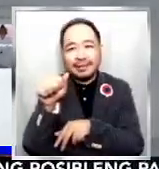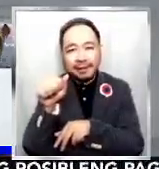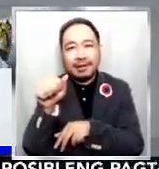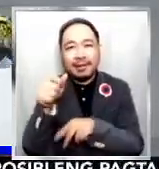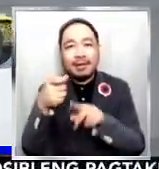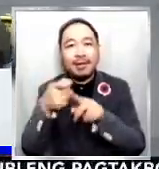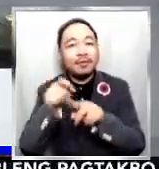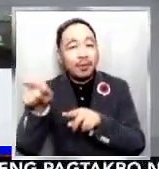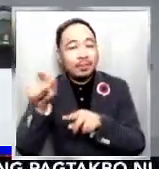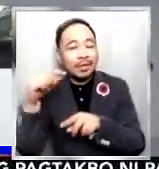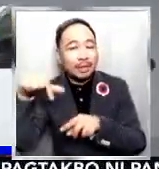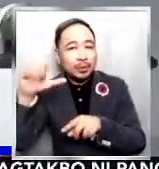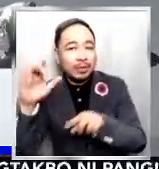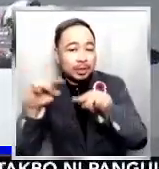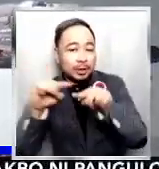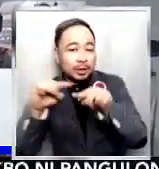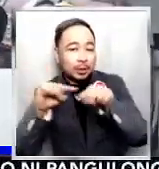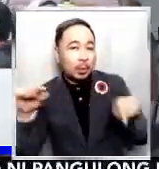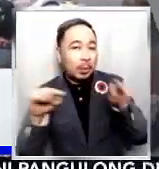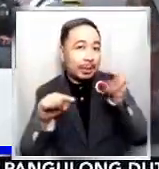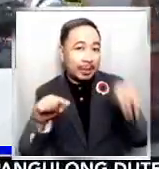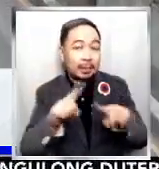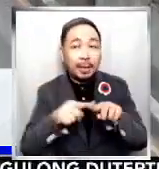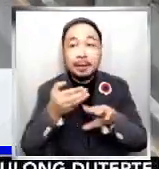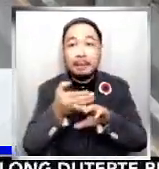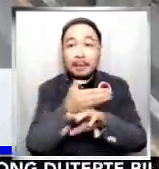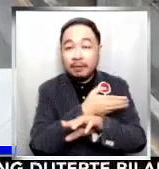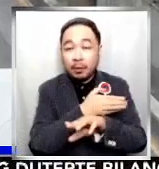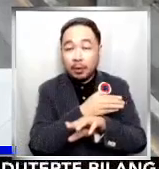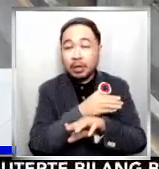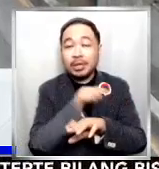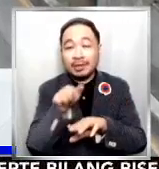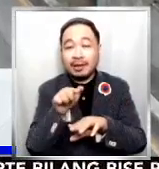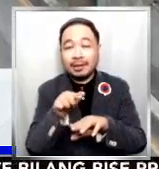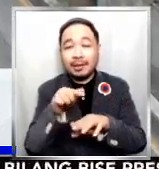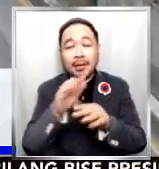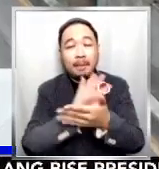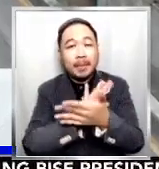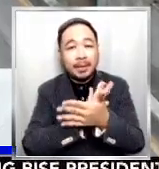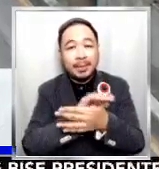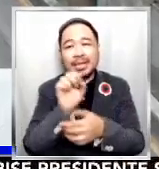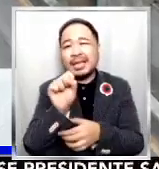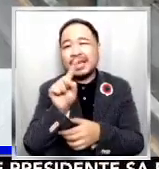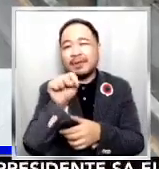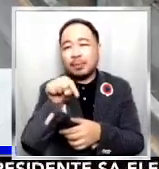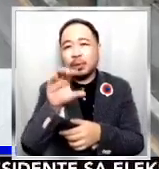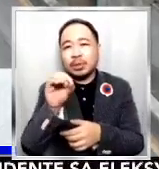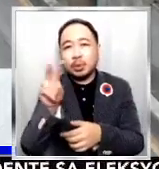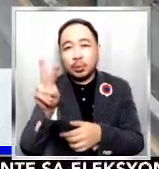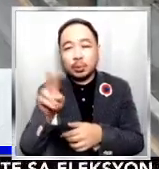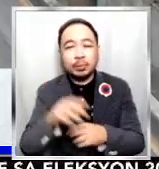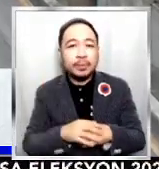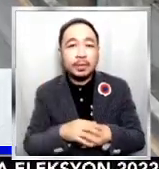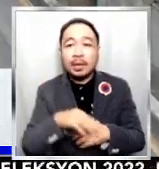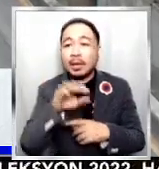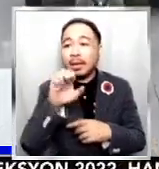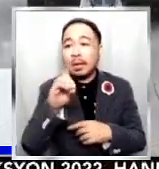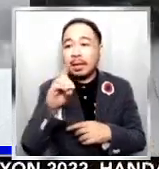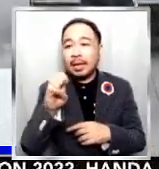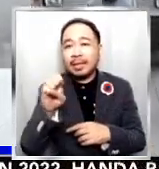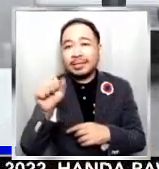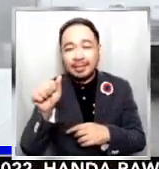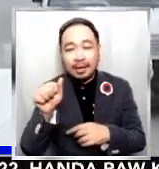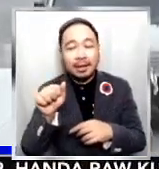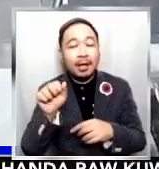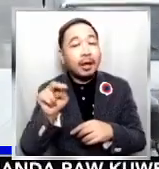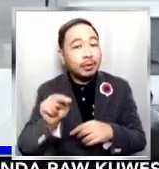2020, 11.02 kph lang. Sa EDSA northbound, 27.6 kph ang average speed